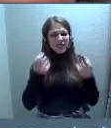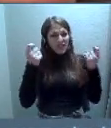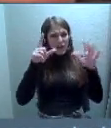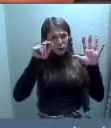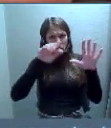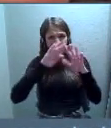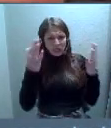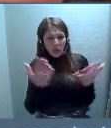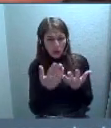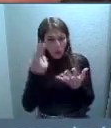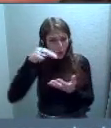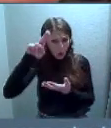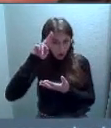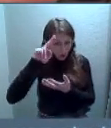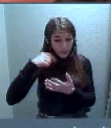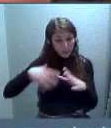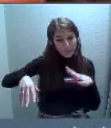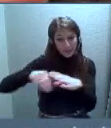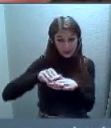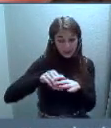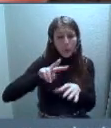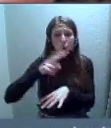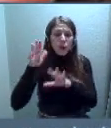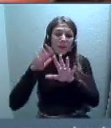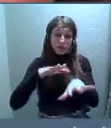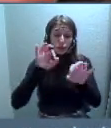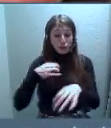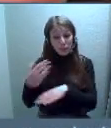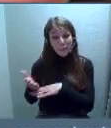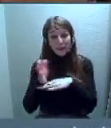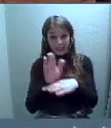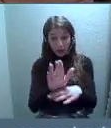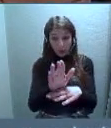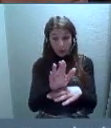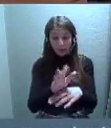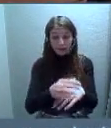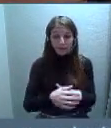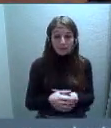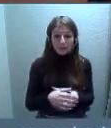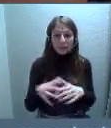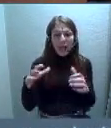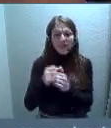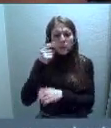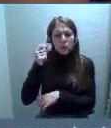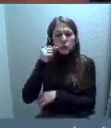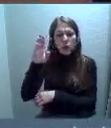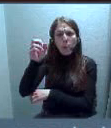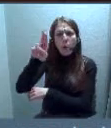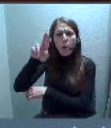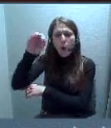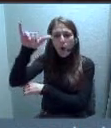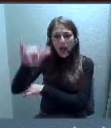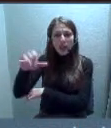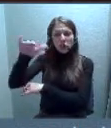Argos Service et différentes manifestations. On l'a présenté d'ailleurs, cette borne, avec Jérémy Bourrois encore cette semaine pour rendre